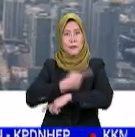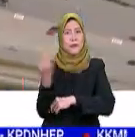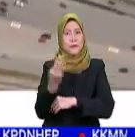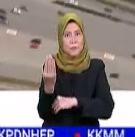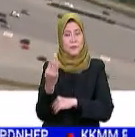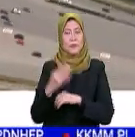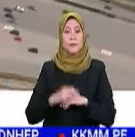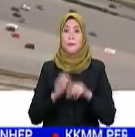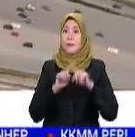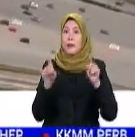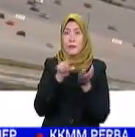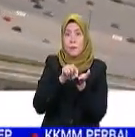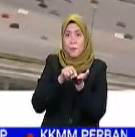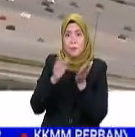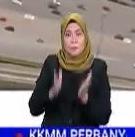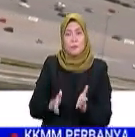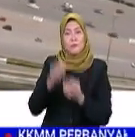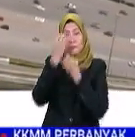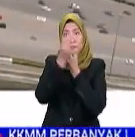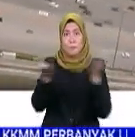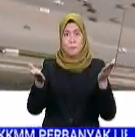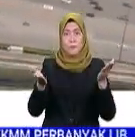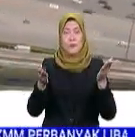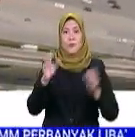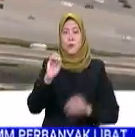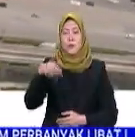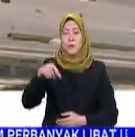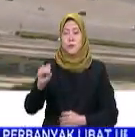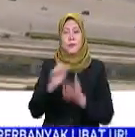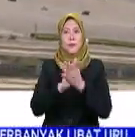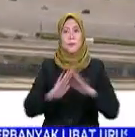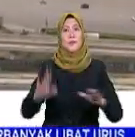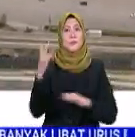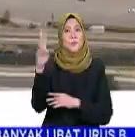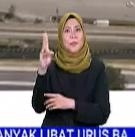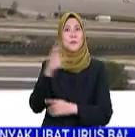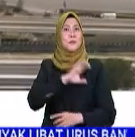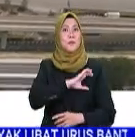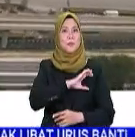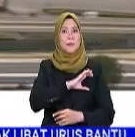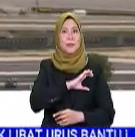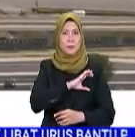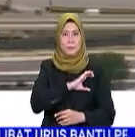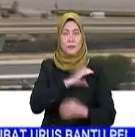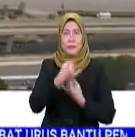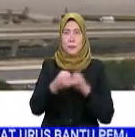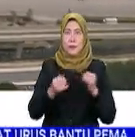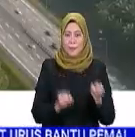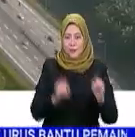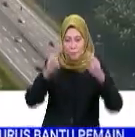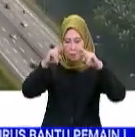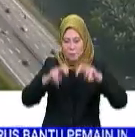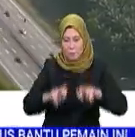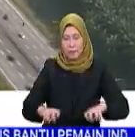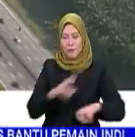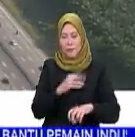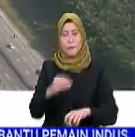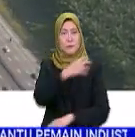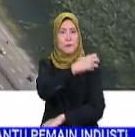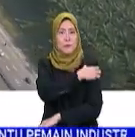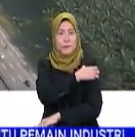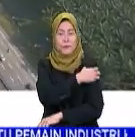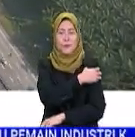namun wartawan kami dimaklumkan menu siop selamat 17 pdrm terutamanya jabatan siasatan dan